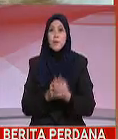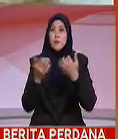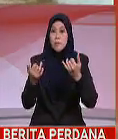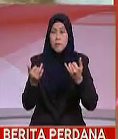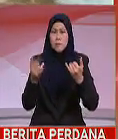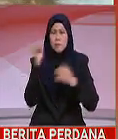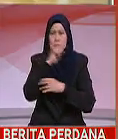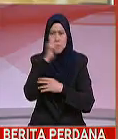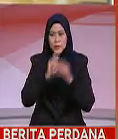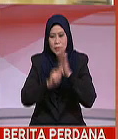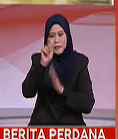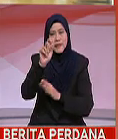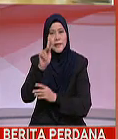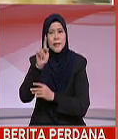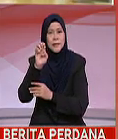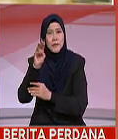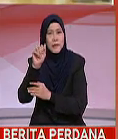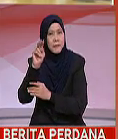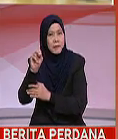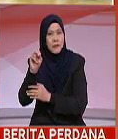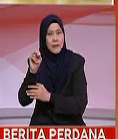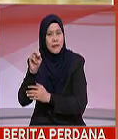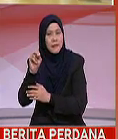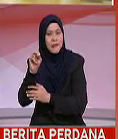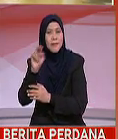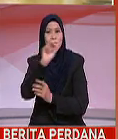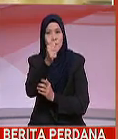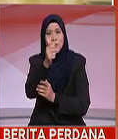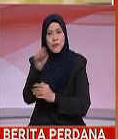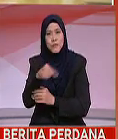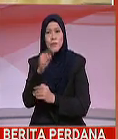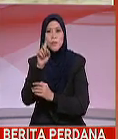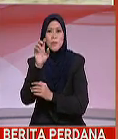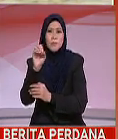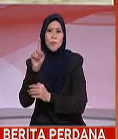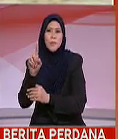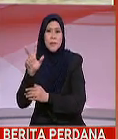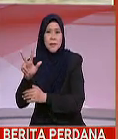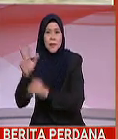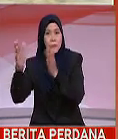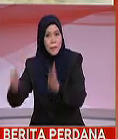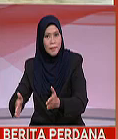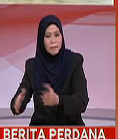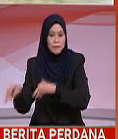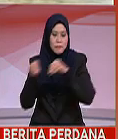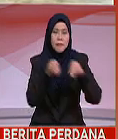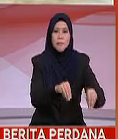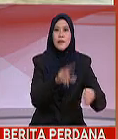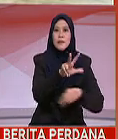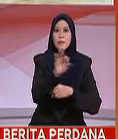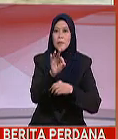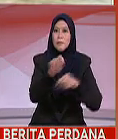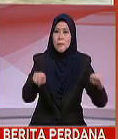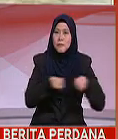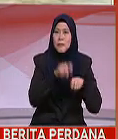yang tertinggi untuk penduduk yang terjejas itu seramai 10,103 penduduk dan ditempatkan di 29 PPS